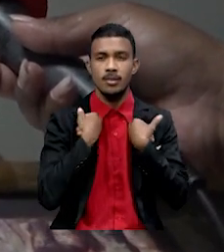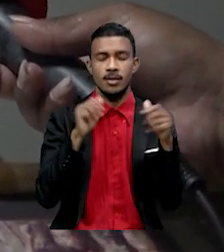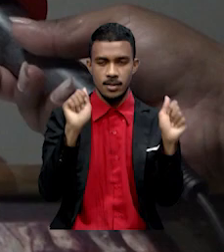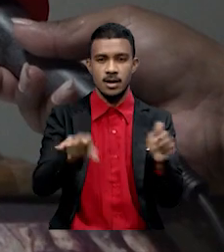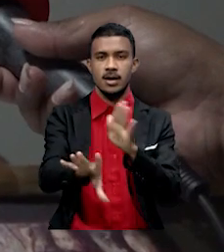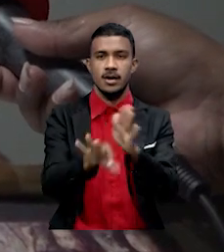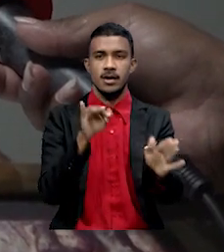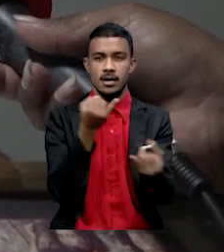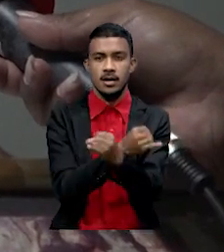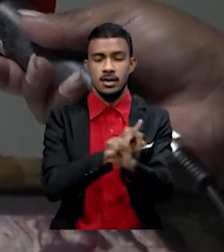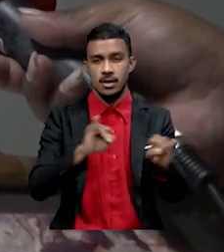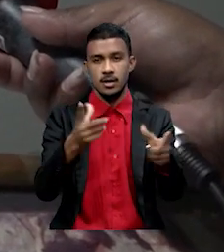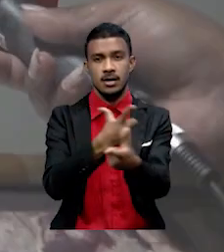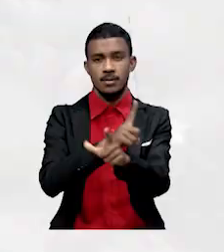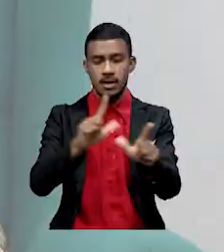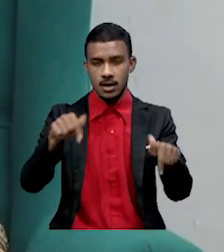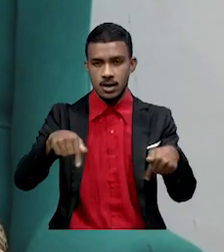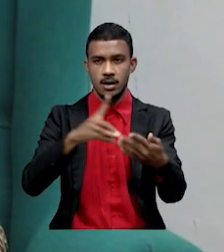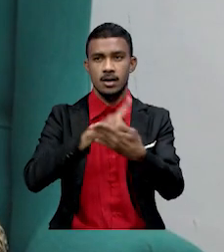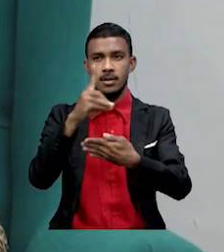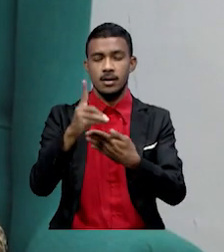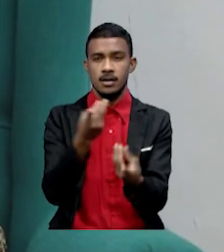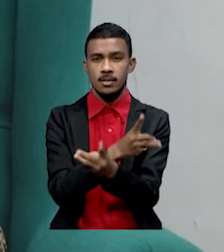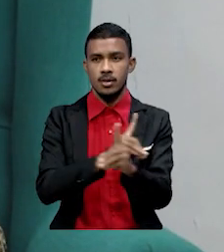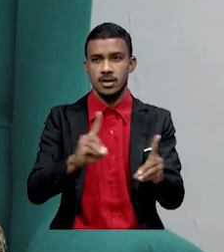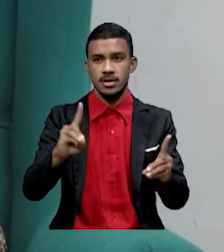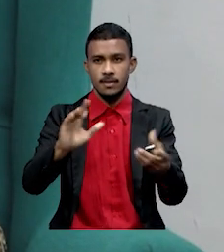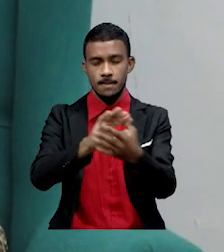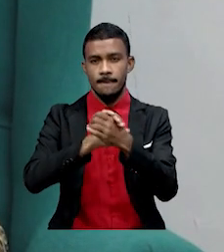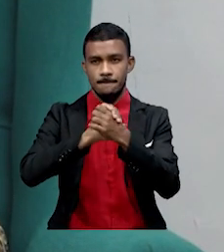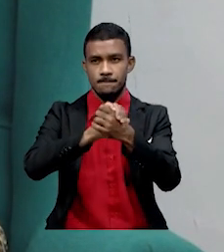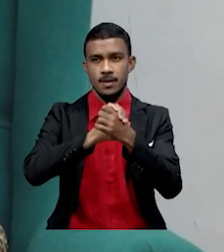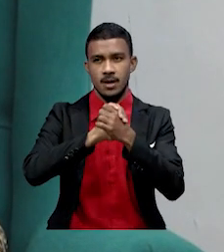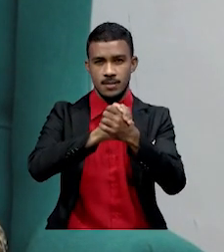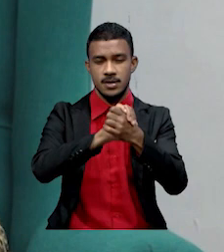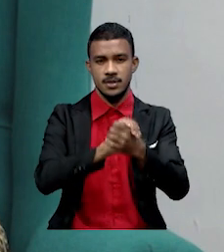si dieta e libertà di democrazia. Parabéns e com